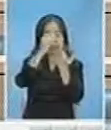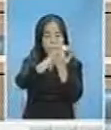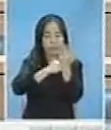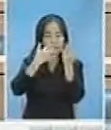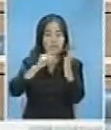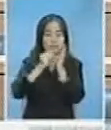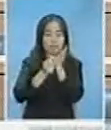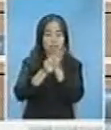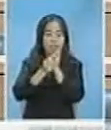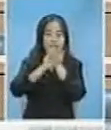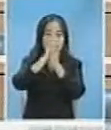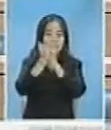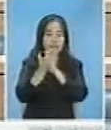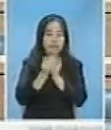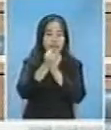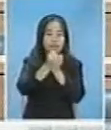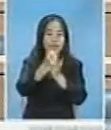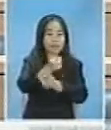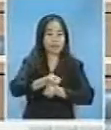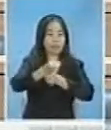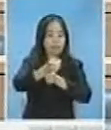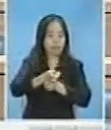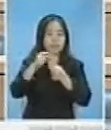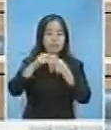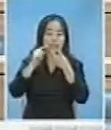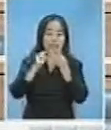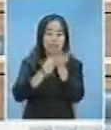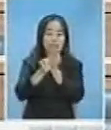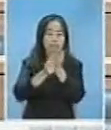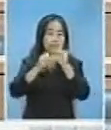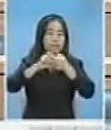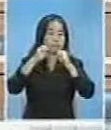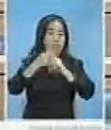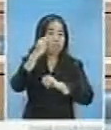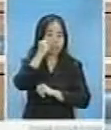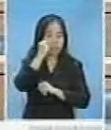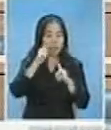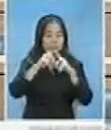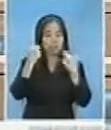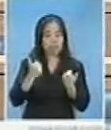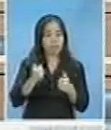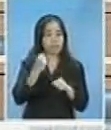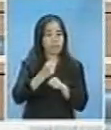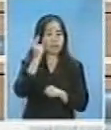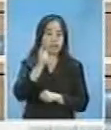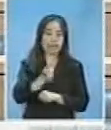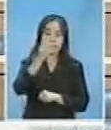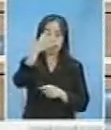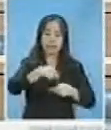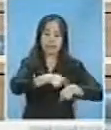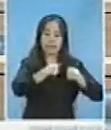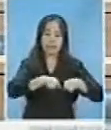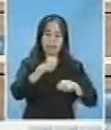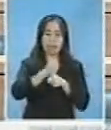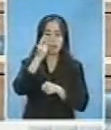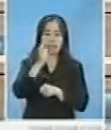บูรณาการช่วยเหลือเกษตรกรช่วยเหลือแก้ไขปัญหาเรื่องน้ำสุดท้ายนะครับท่านก็ไม่ความจริงไม่มีความจริงใจที่จะ